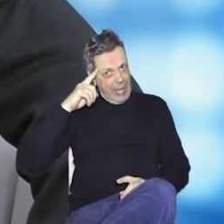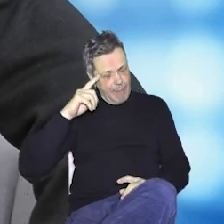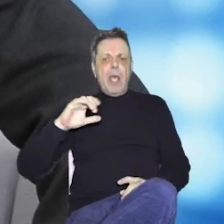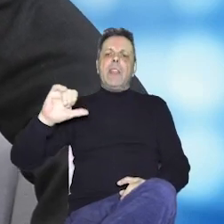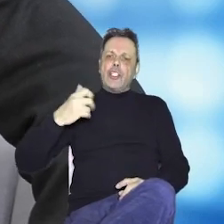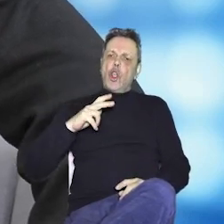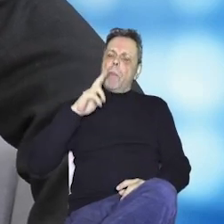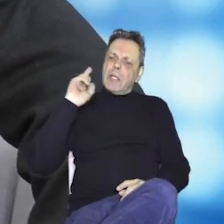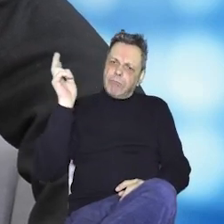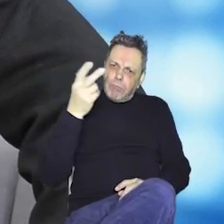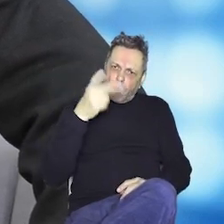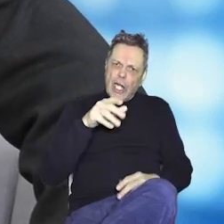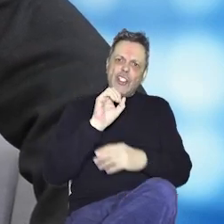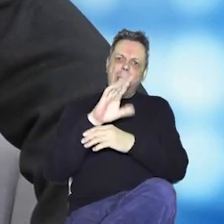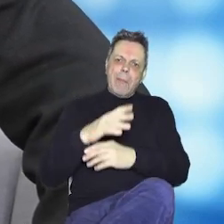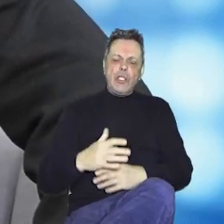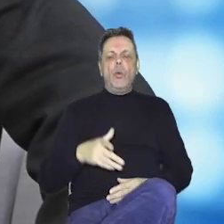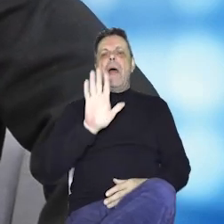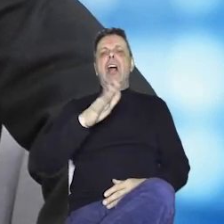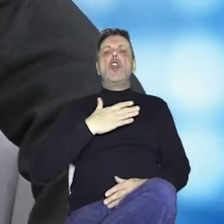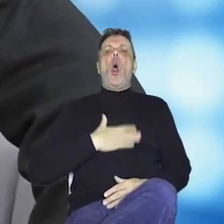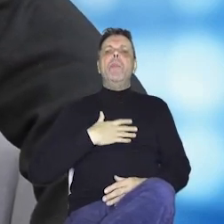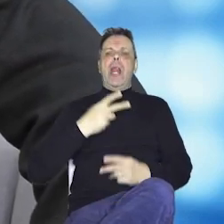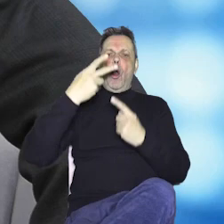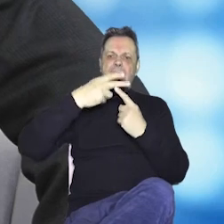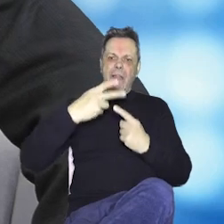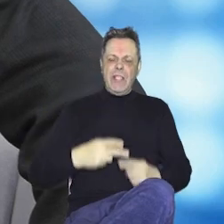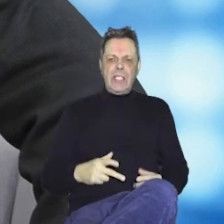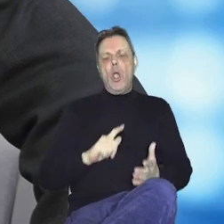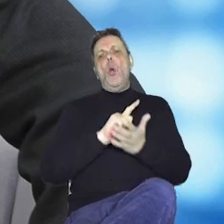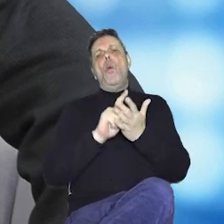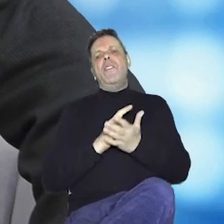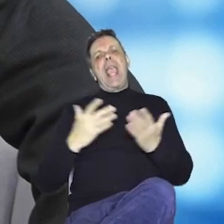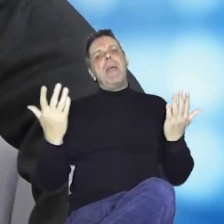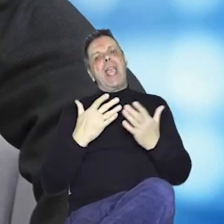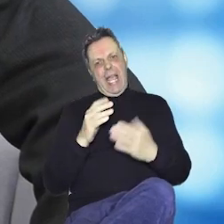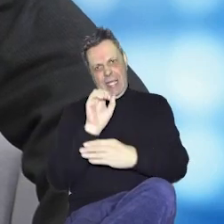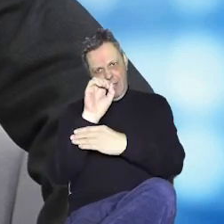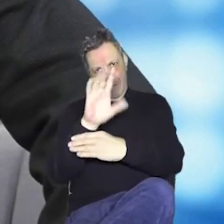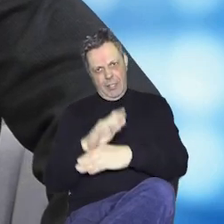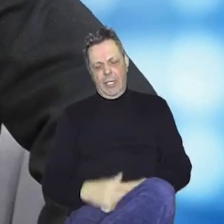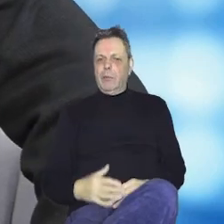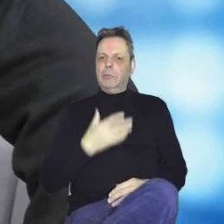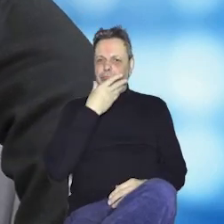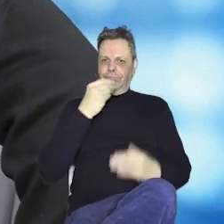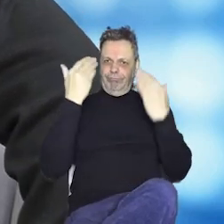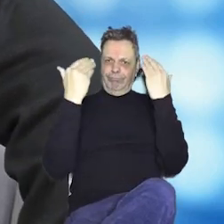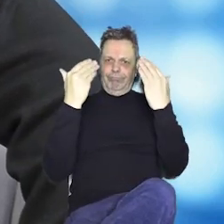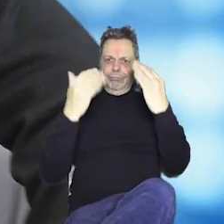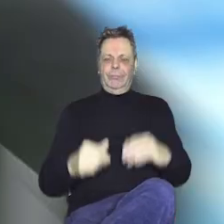ćete opet potražiti na omiljenoj televiziji u vrijeme kada je emitira. Bok.